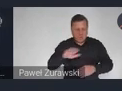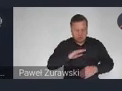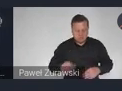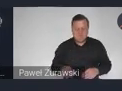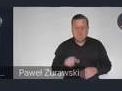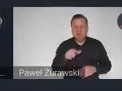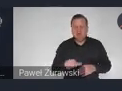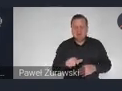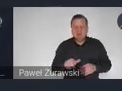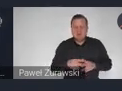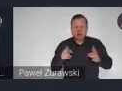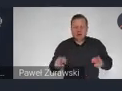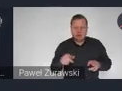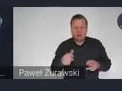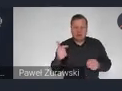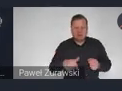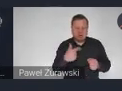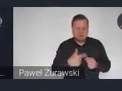2023